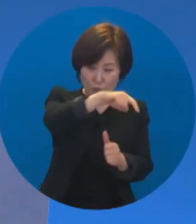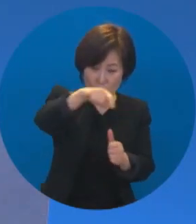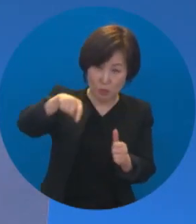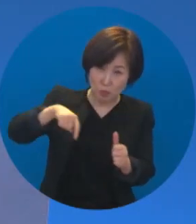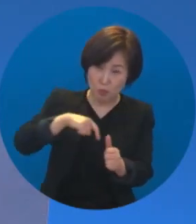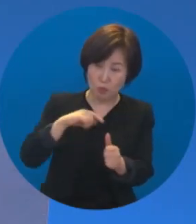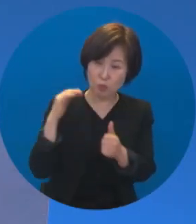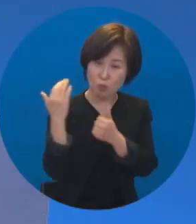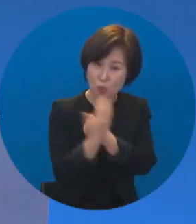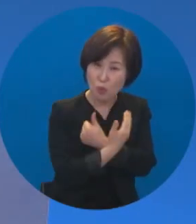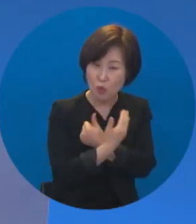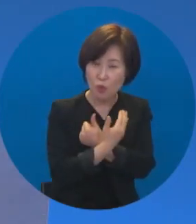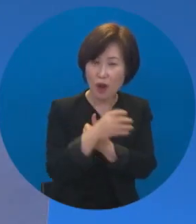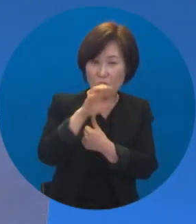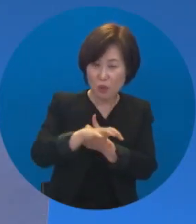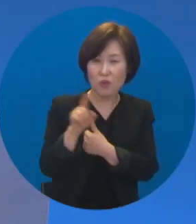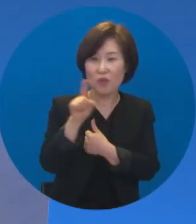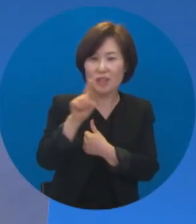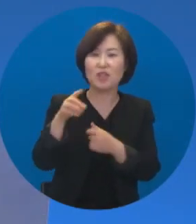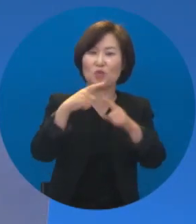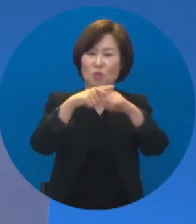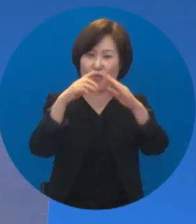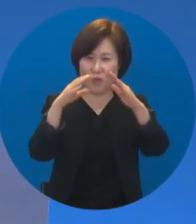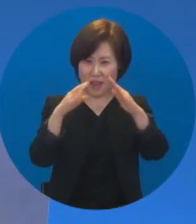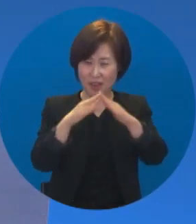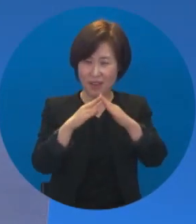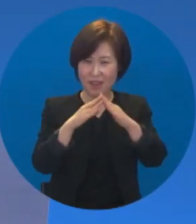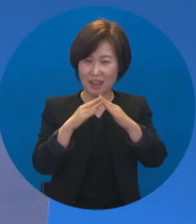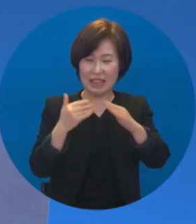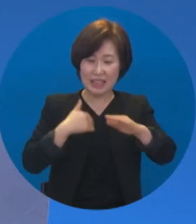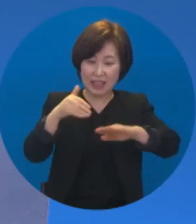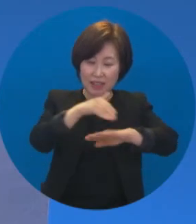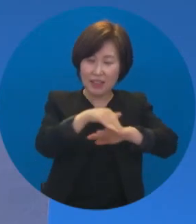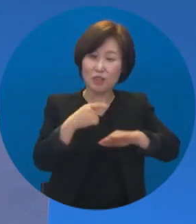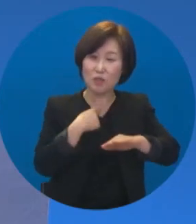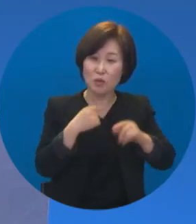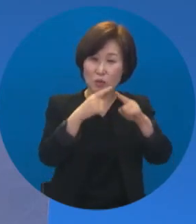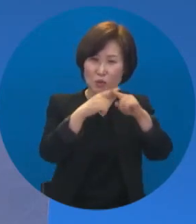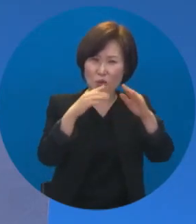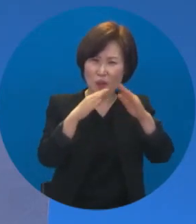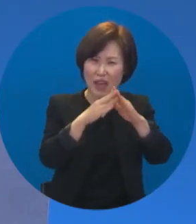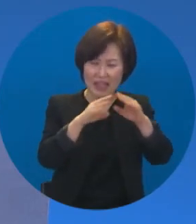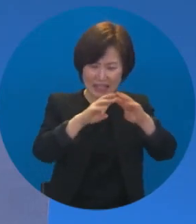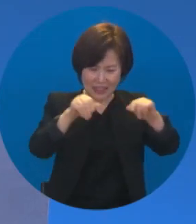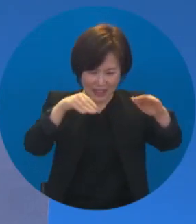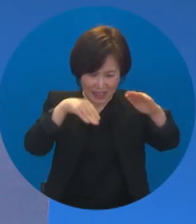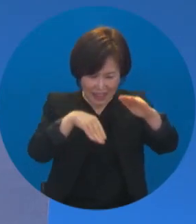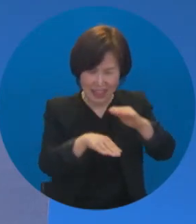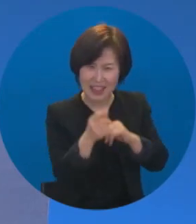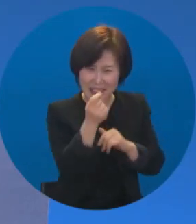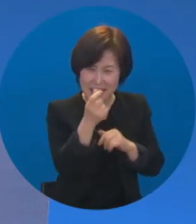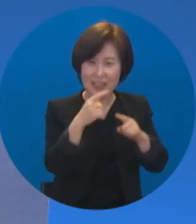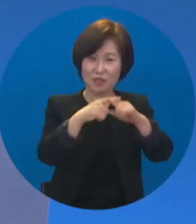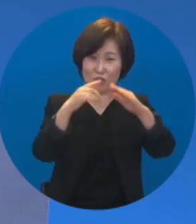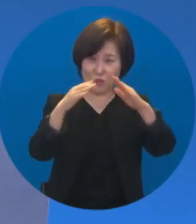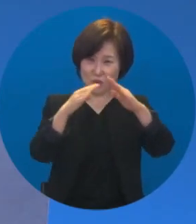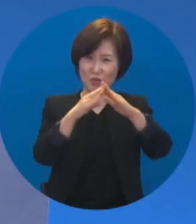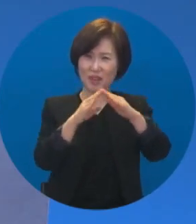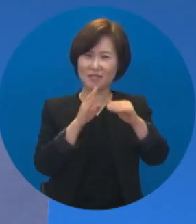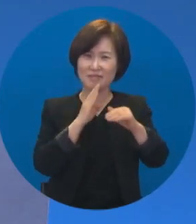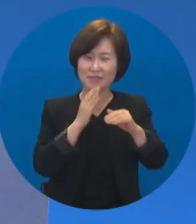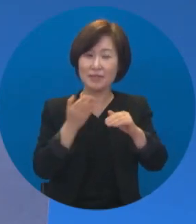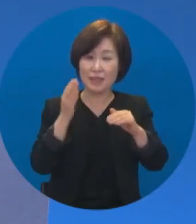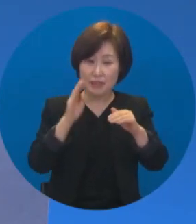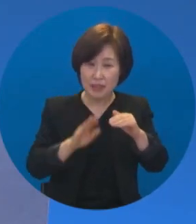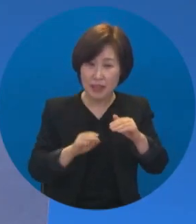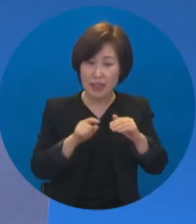교회였어요. 제가 다녔던 교회는 그렇게 큰 교회도 아니고 작은 지하실에 있던 교회였는데요. 그